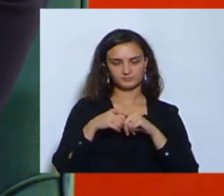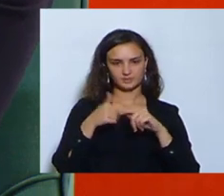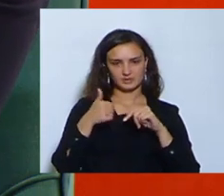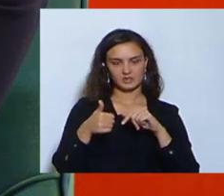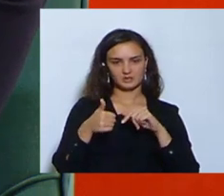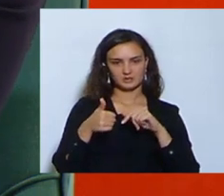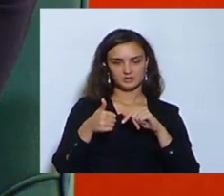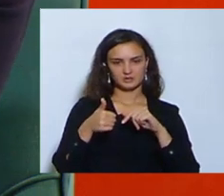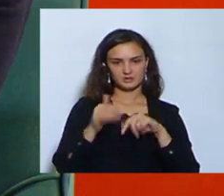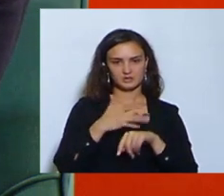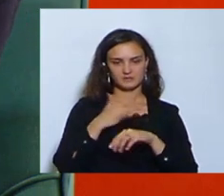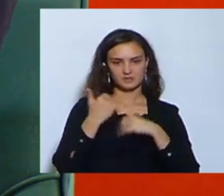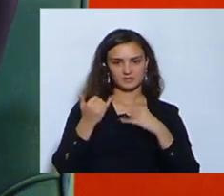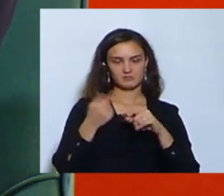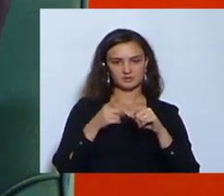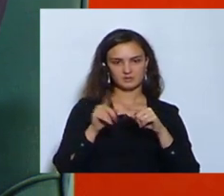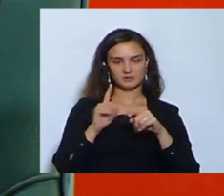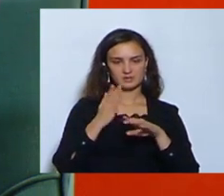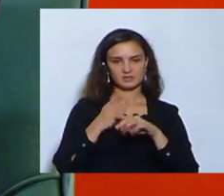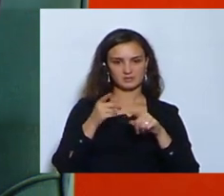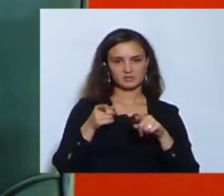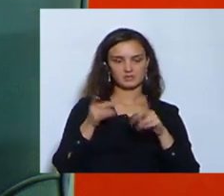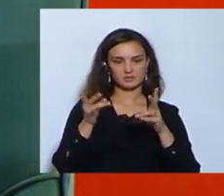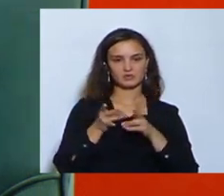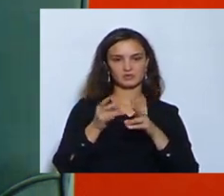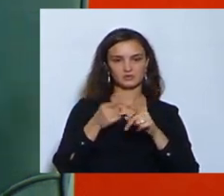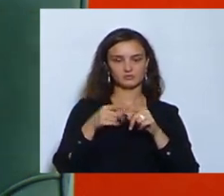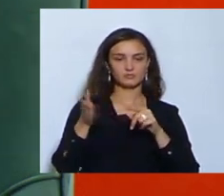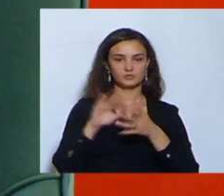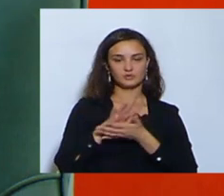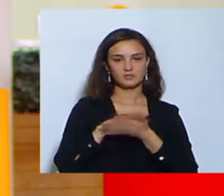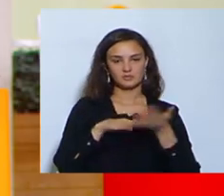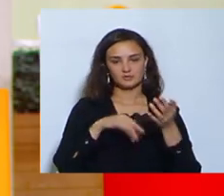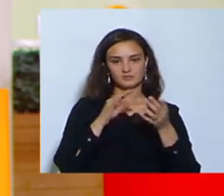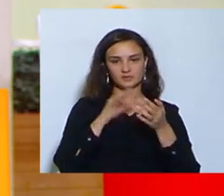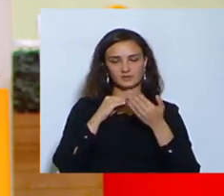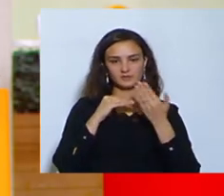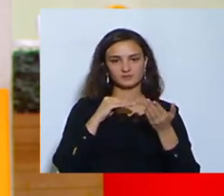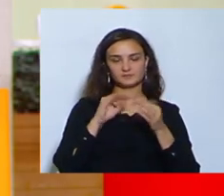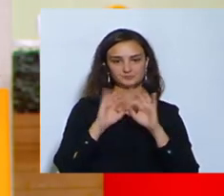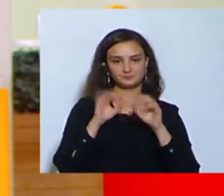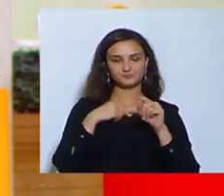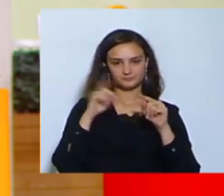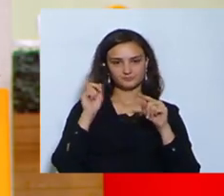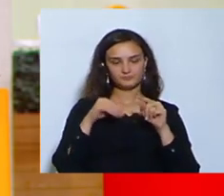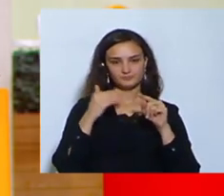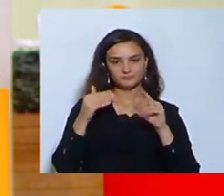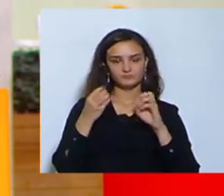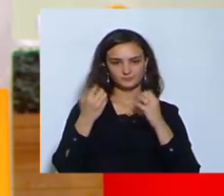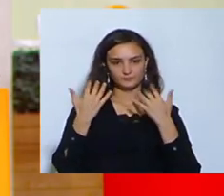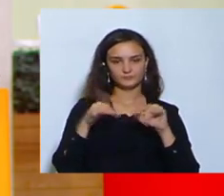კარგი, ხარისხიანი სერვისები, ხო, რაც არის სათემო სერვისები. აი მოდით გავაგრძელოთ, ვიდრე თქვენ, მე ვიცი რომ თქვენ